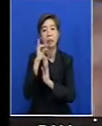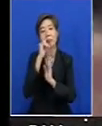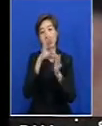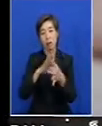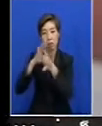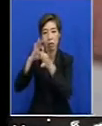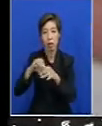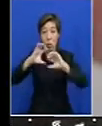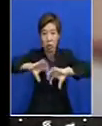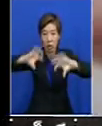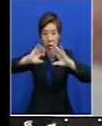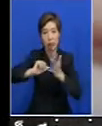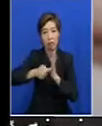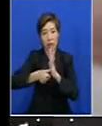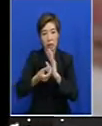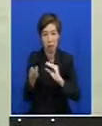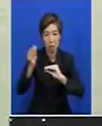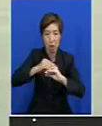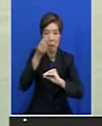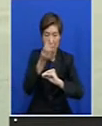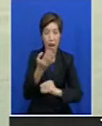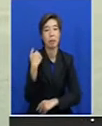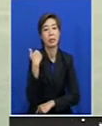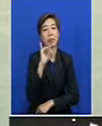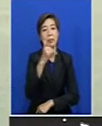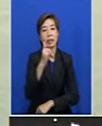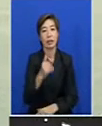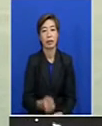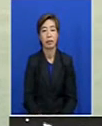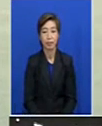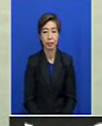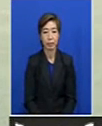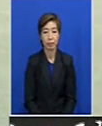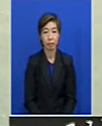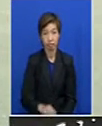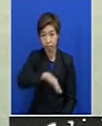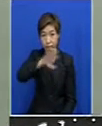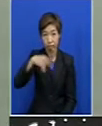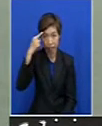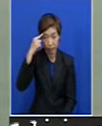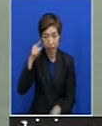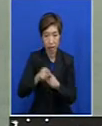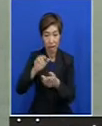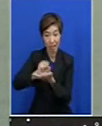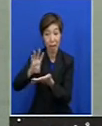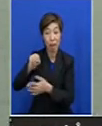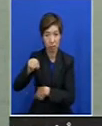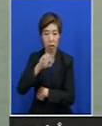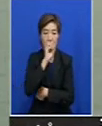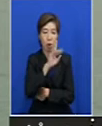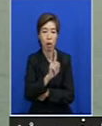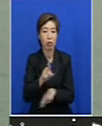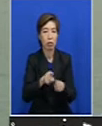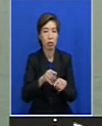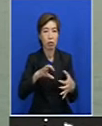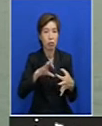ให้หนี้สินของรัฐบาลปรับตัวขึ้นมากกว่าที่คาดการเอาไว้ในปัจจุบันคุณผู้ชมคะทางบูสตี้ได้บอกอีกด้วยนะคะว่า